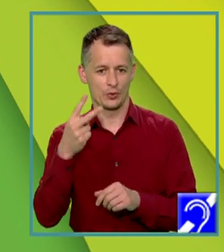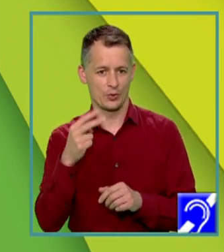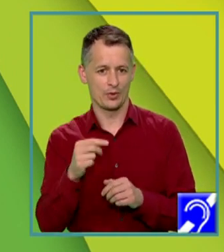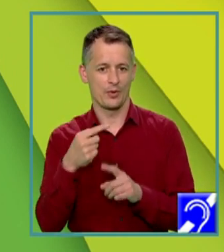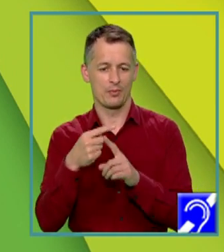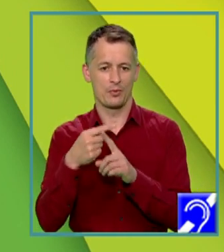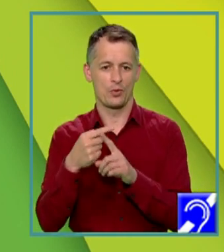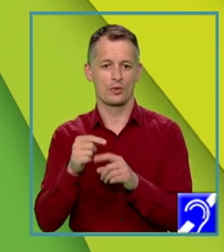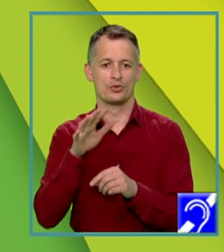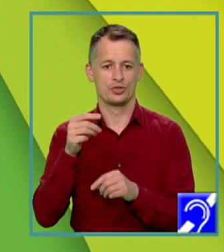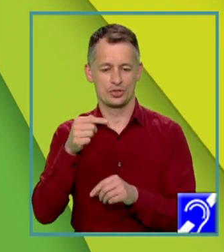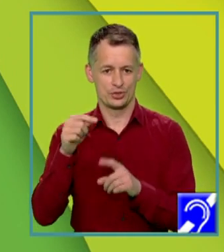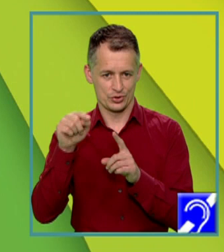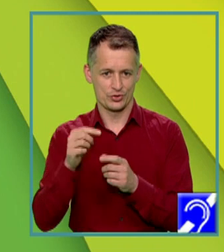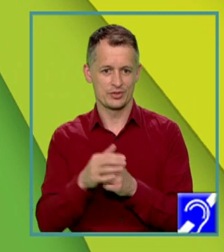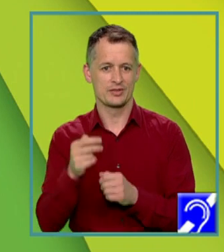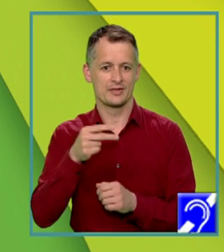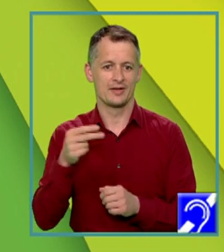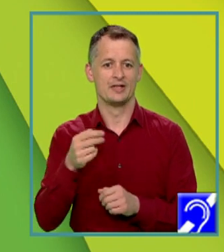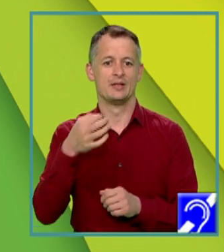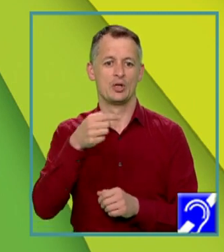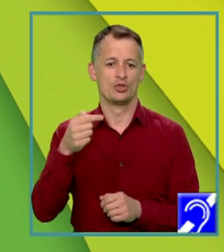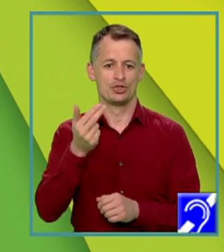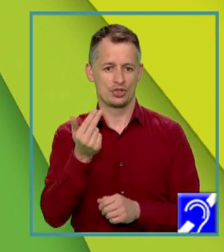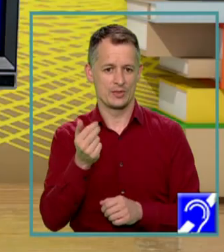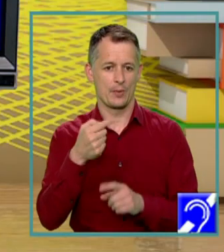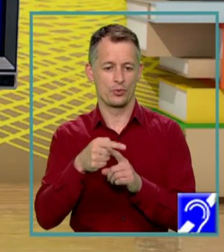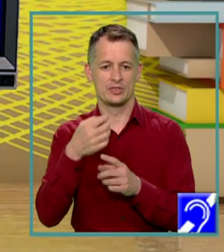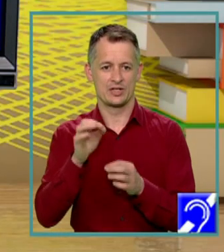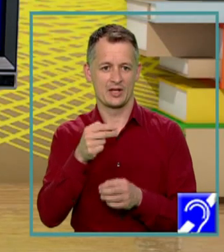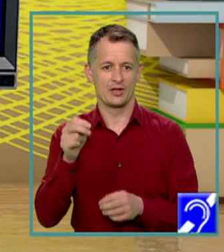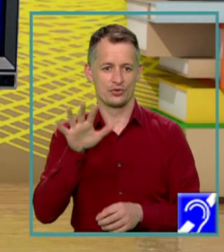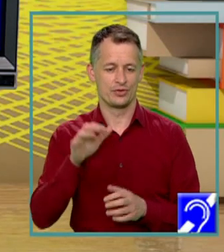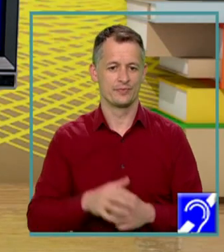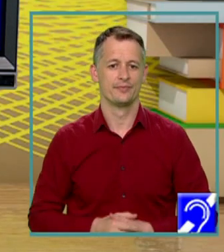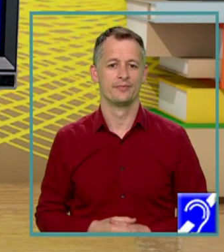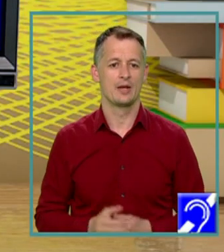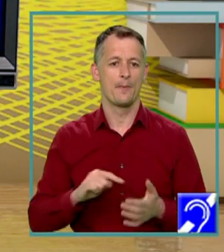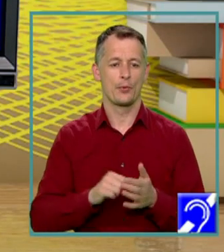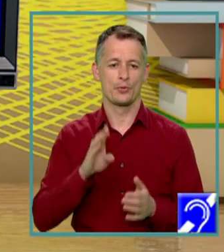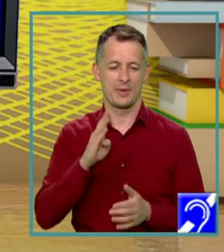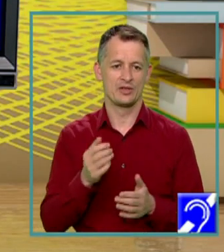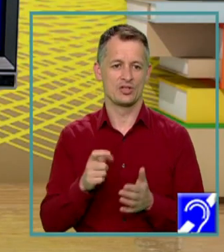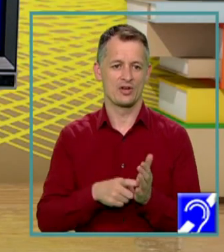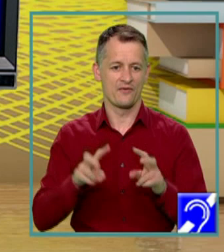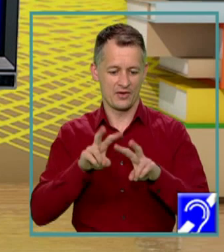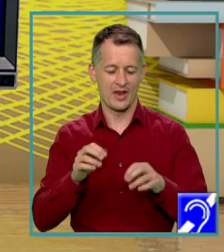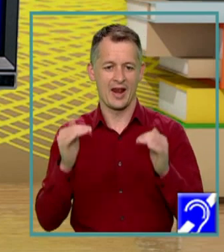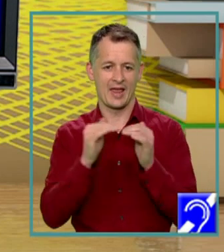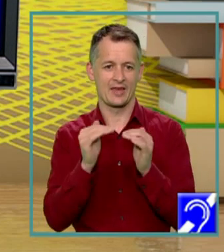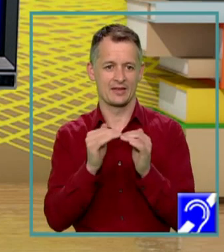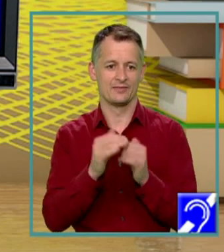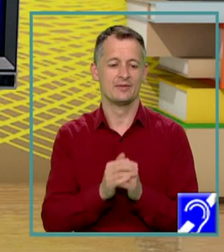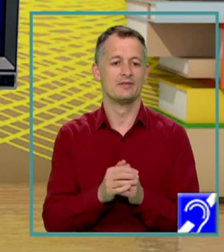15 plus 10 egal cu minus 5 la punctul Păi se cere verificarea unei calități